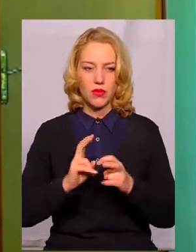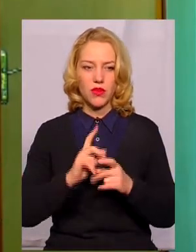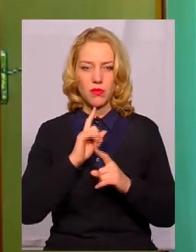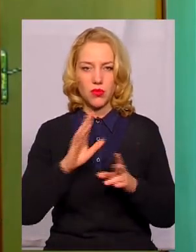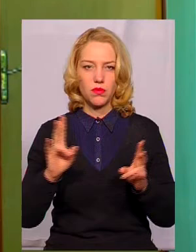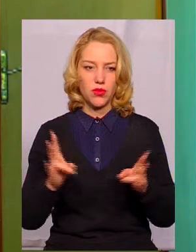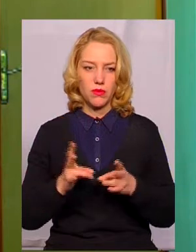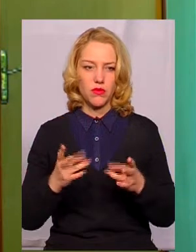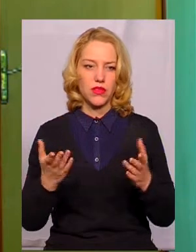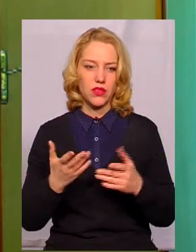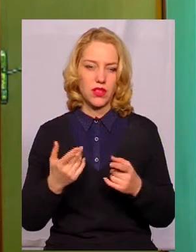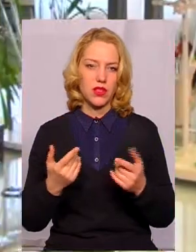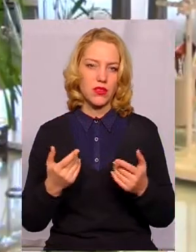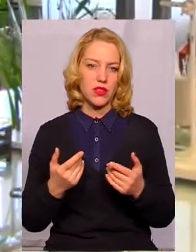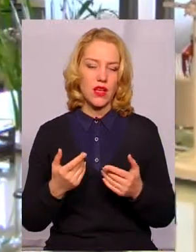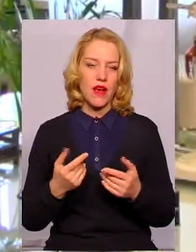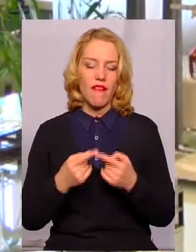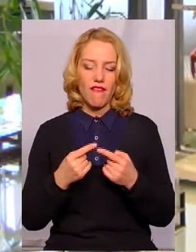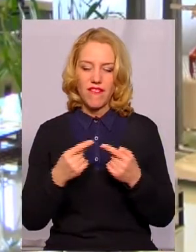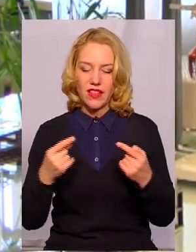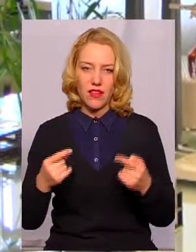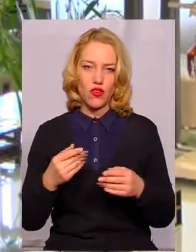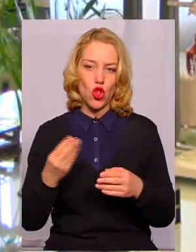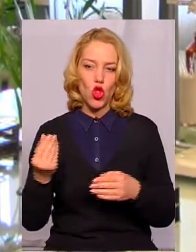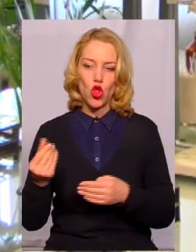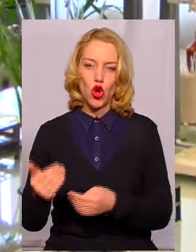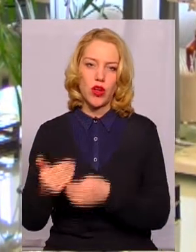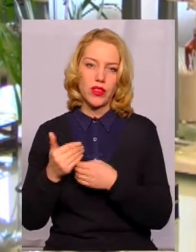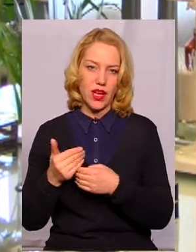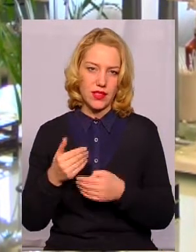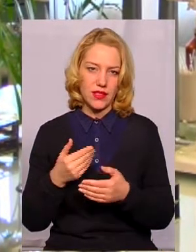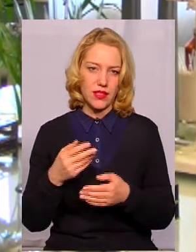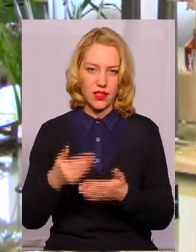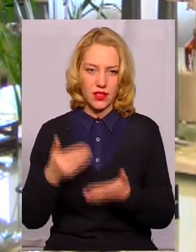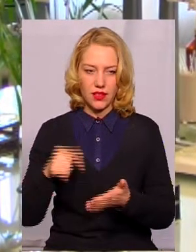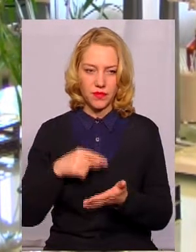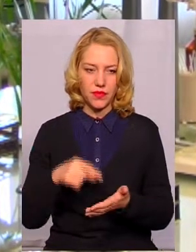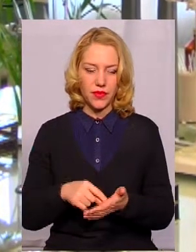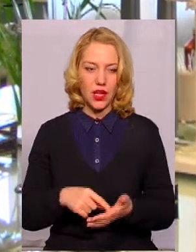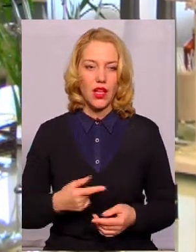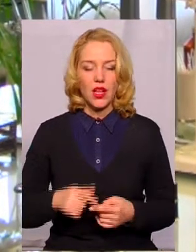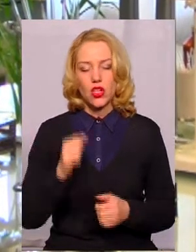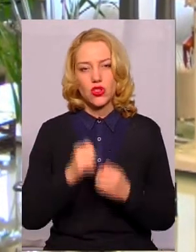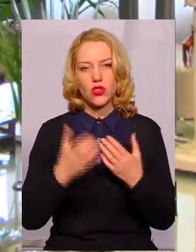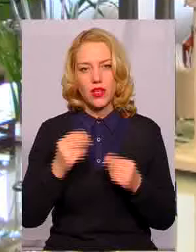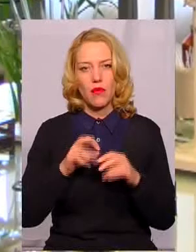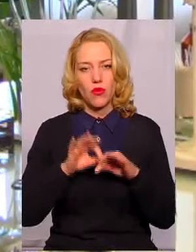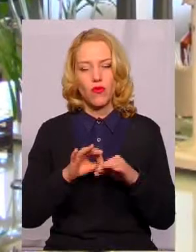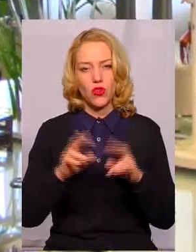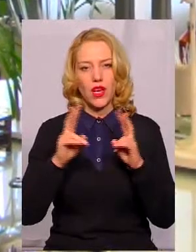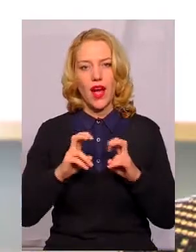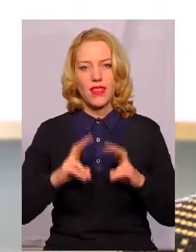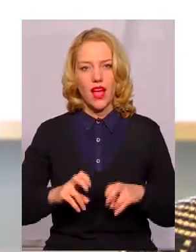потребувати якихось певних видів дотації. Лабораторія підприємства «Хмельницькводоканал» щодня проводить аналізи води, розповідає